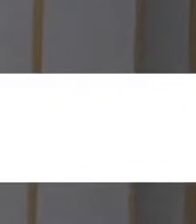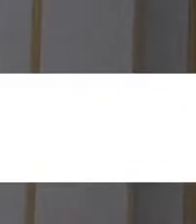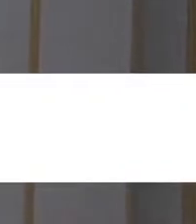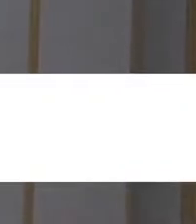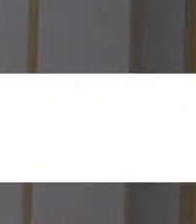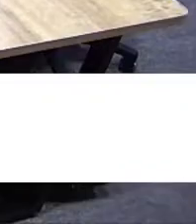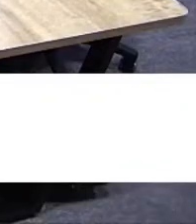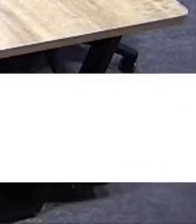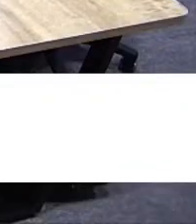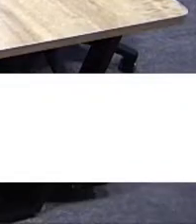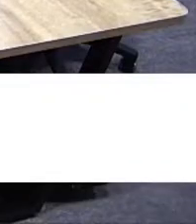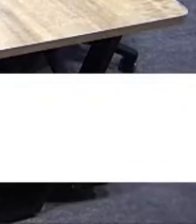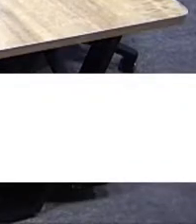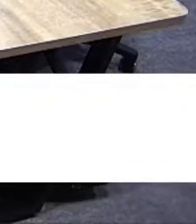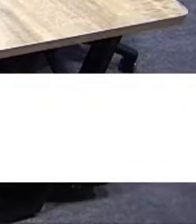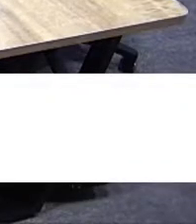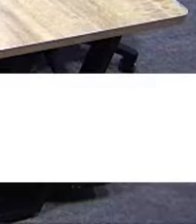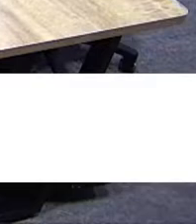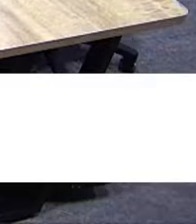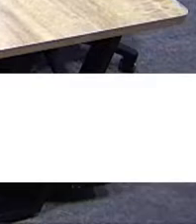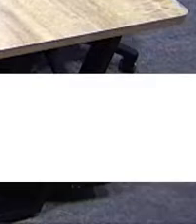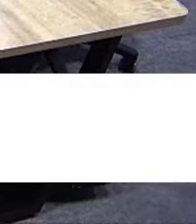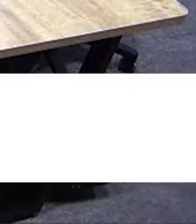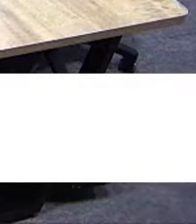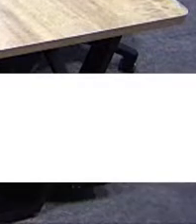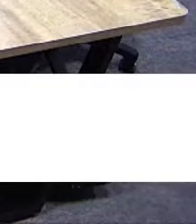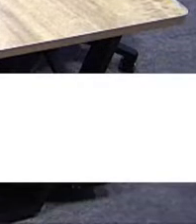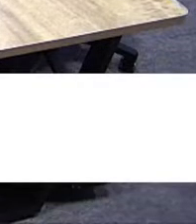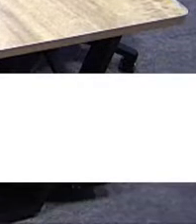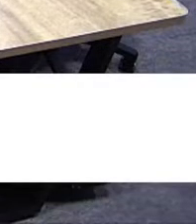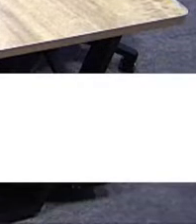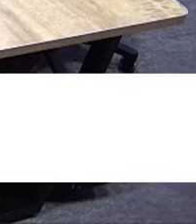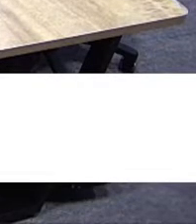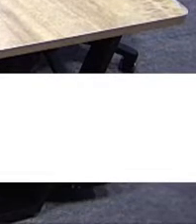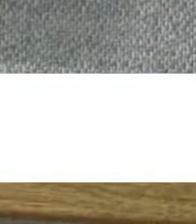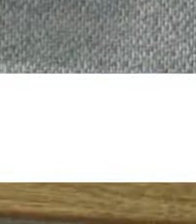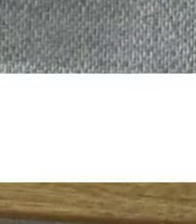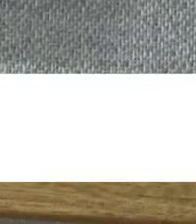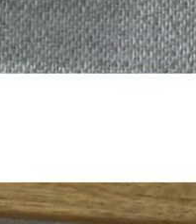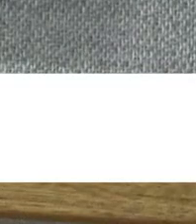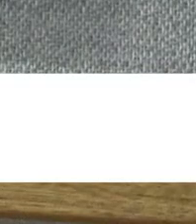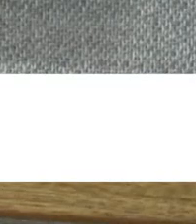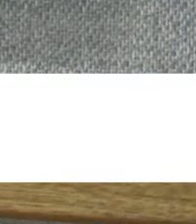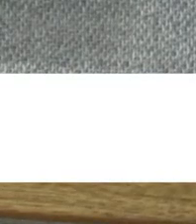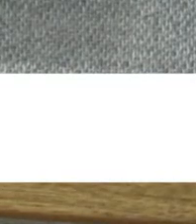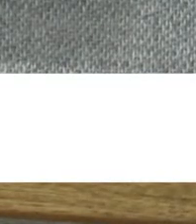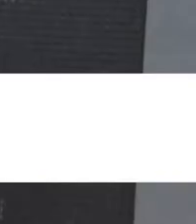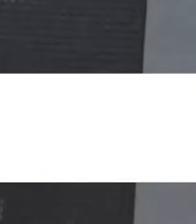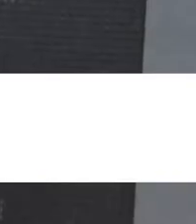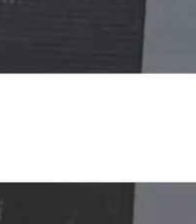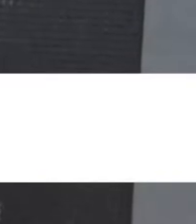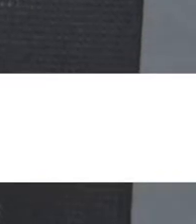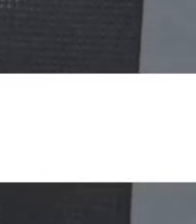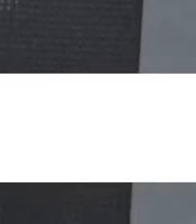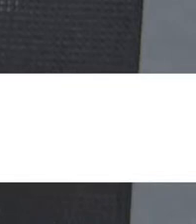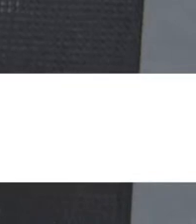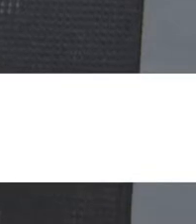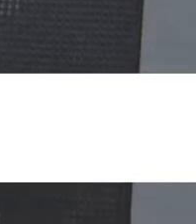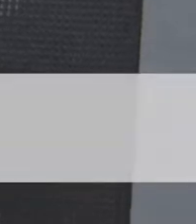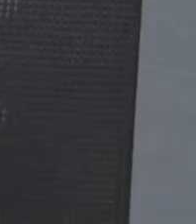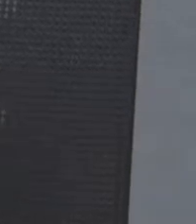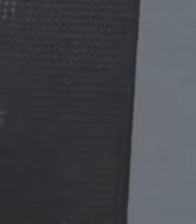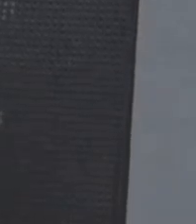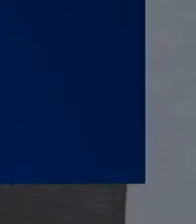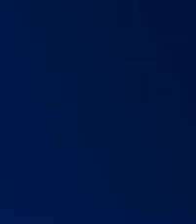강서구 영상미디어센터에서 유튜브나 팟캐스트를 운영하고 있는 구민들을 위해 5월 1일부터 보이는 라디오 스튜디오를